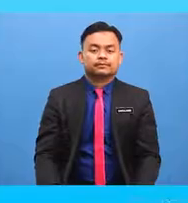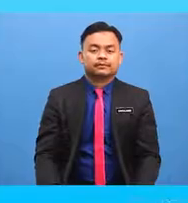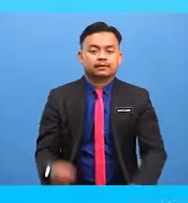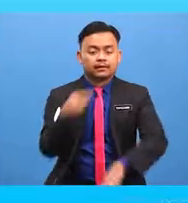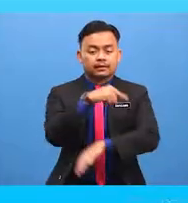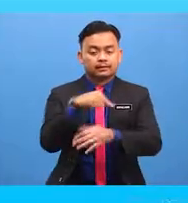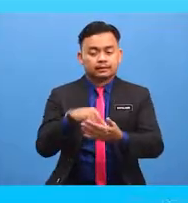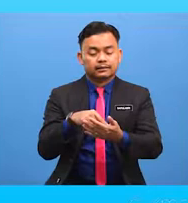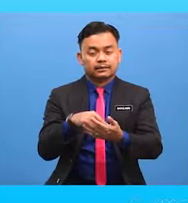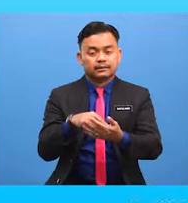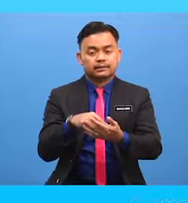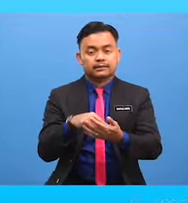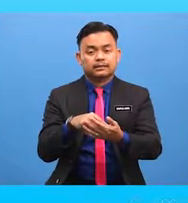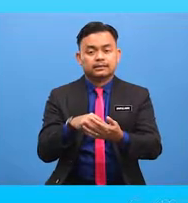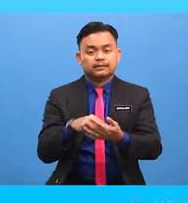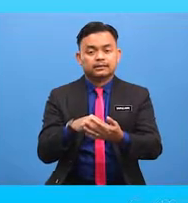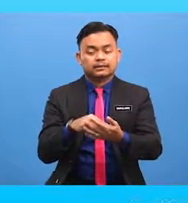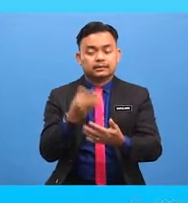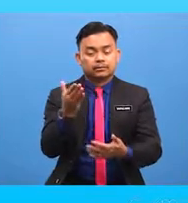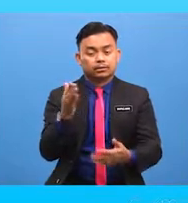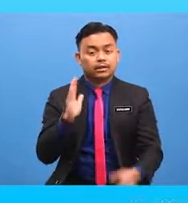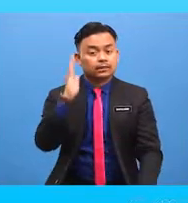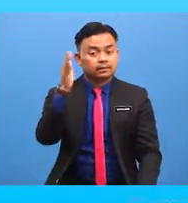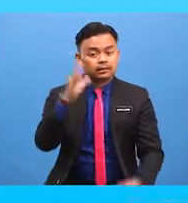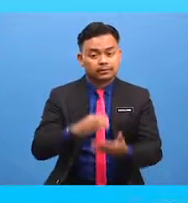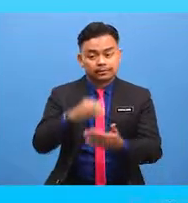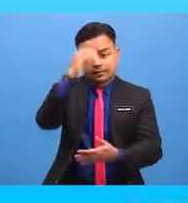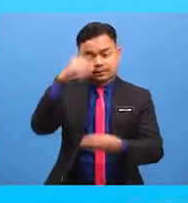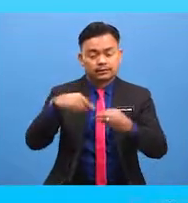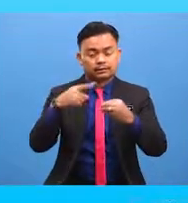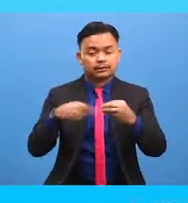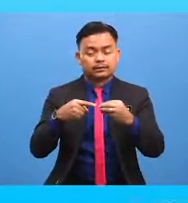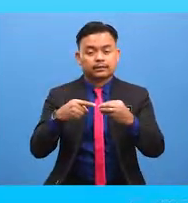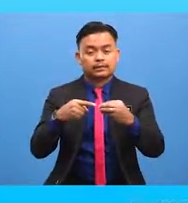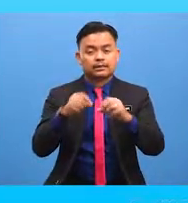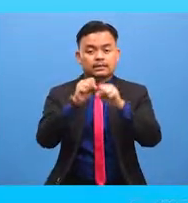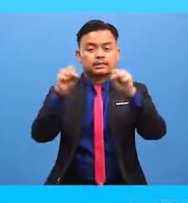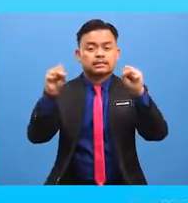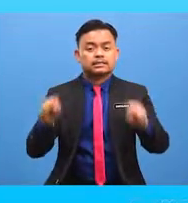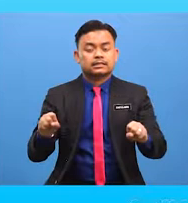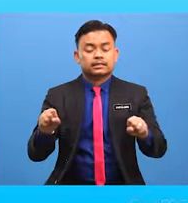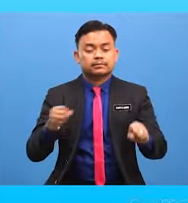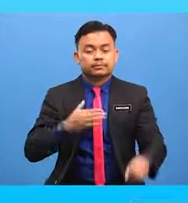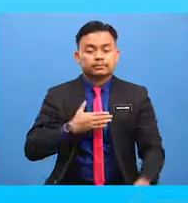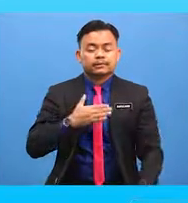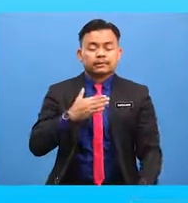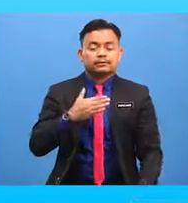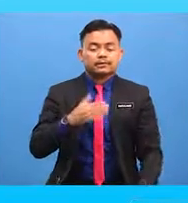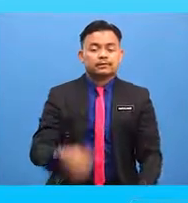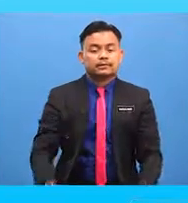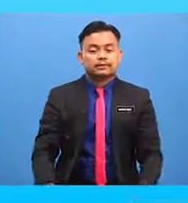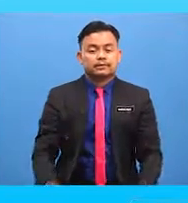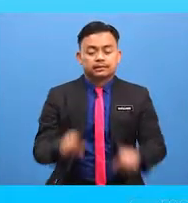kamu akan belajar tentang sistem pernafasan manusia, sistem penyahtinjaan, sistem